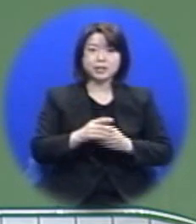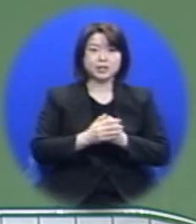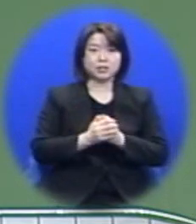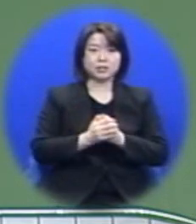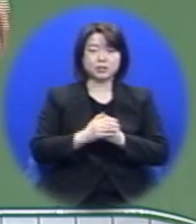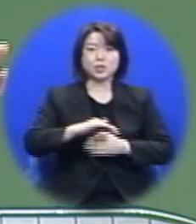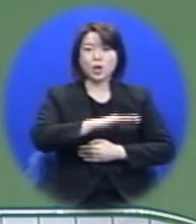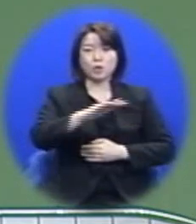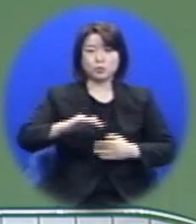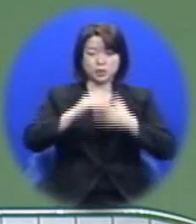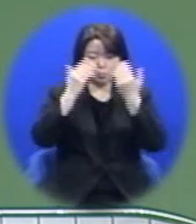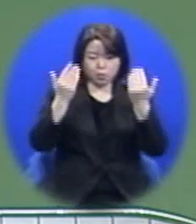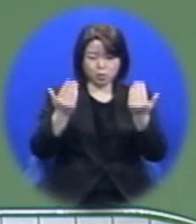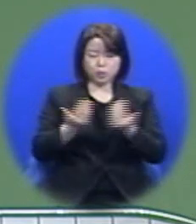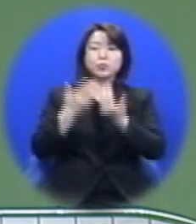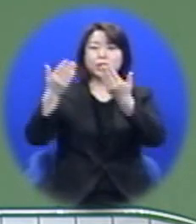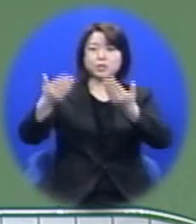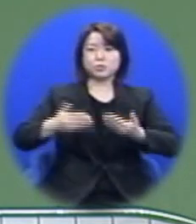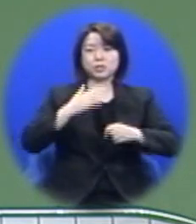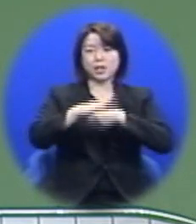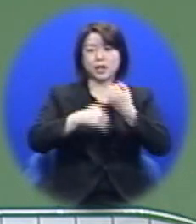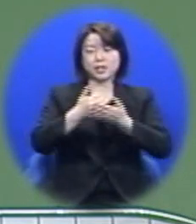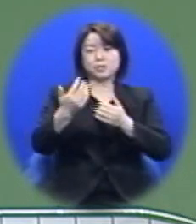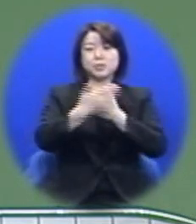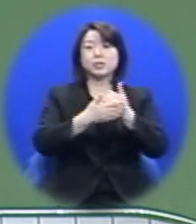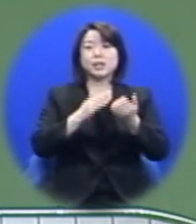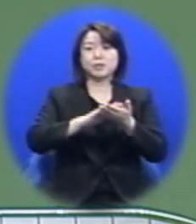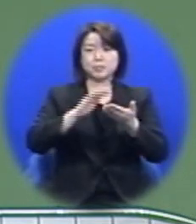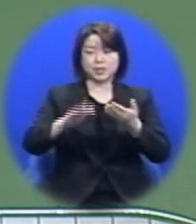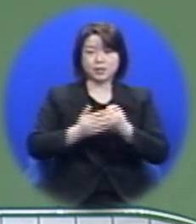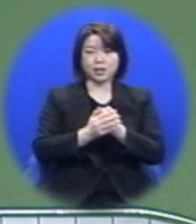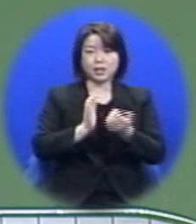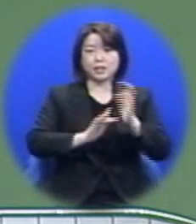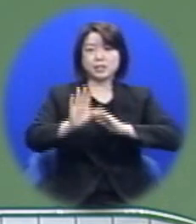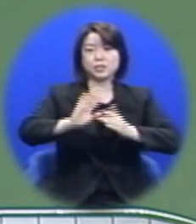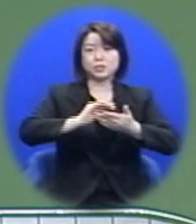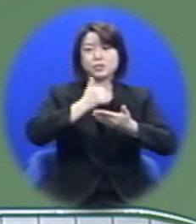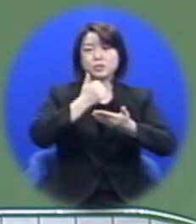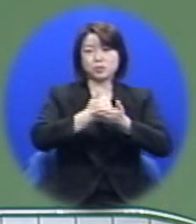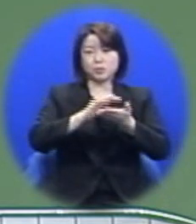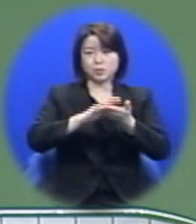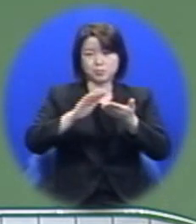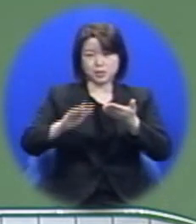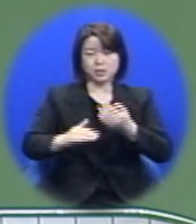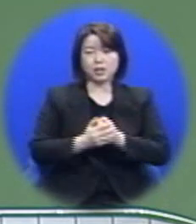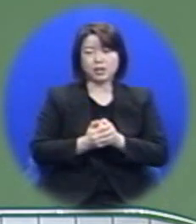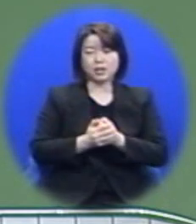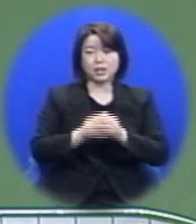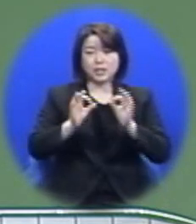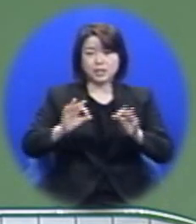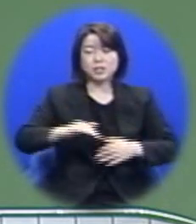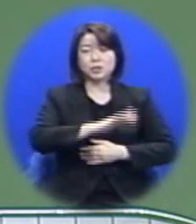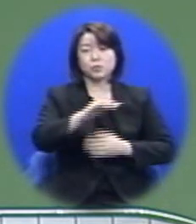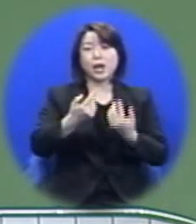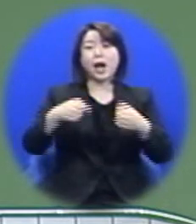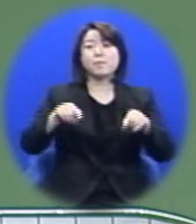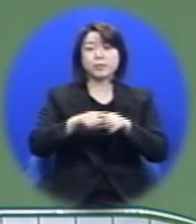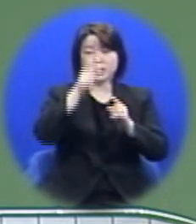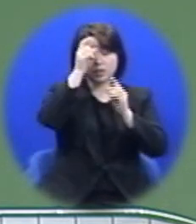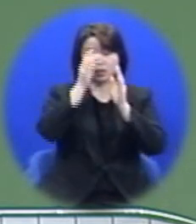이것은 우리 모두에게 주어진 하나님의 은혜입니다. 예수 그리스도이십니다. 이제 우리 같이